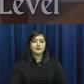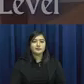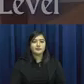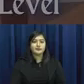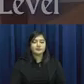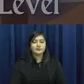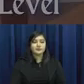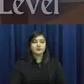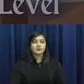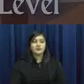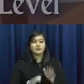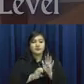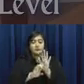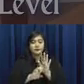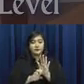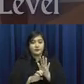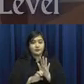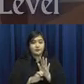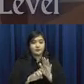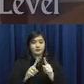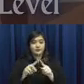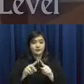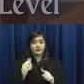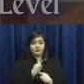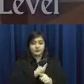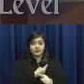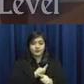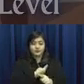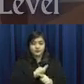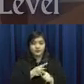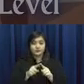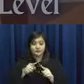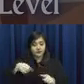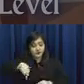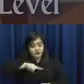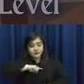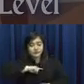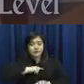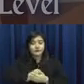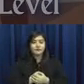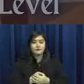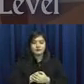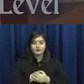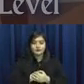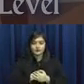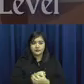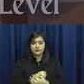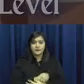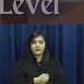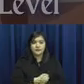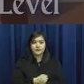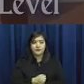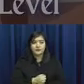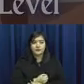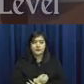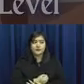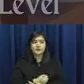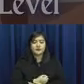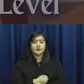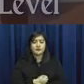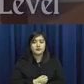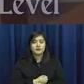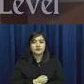mo, sa atin na lang, si Pastor, saan niya lang nakikita yung pamilya niyo? Mm. Honestly yun. Speaking, saan lang, nasaan lang si